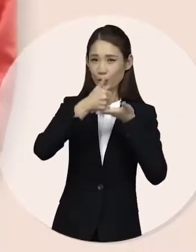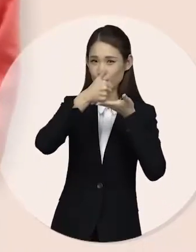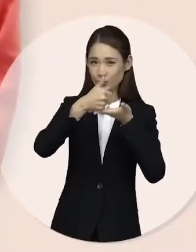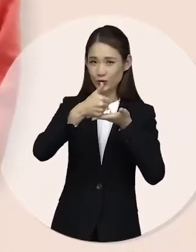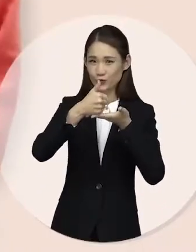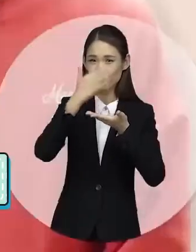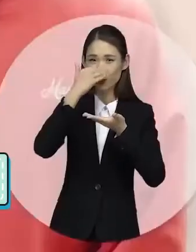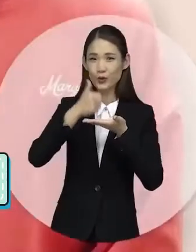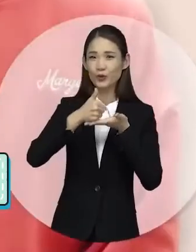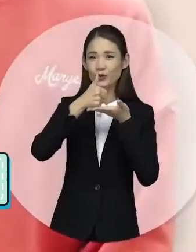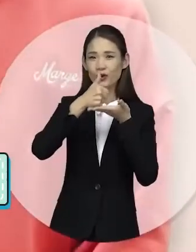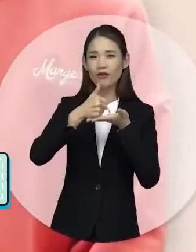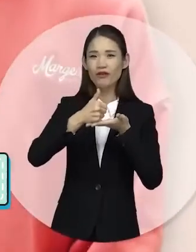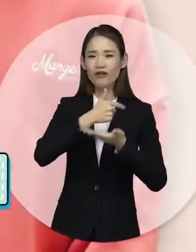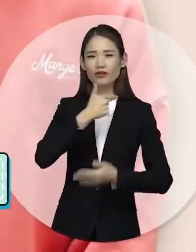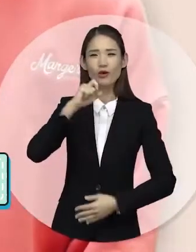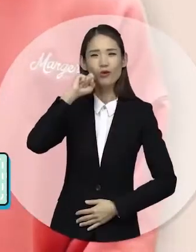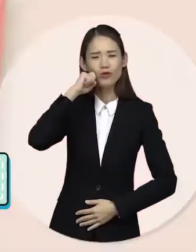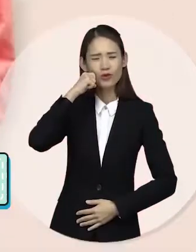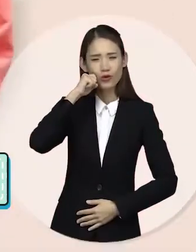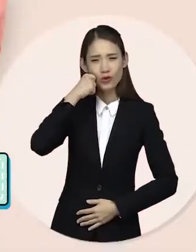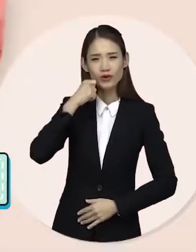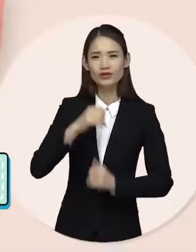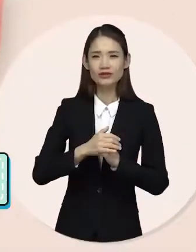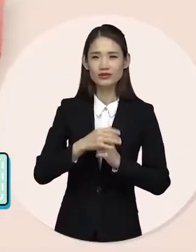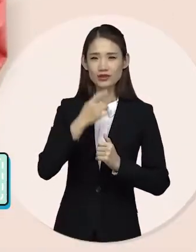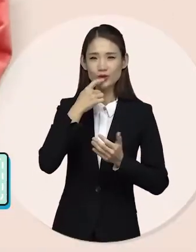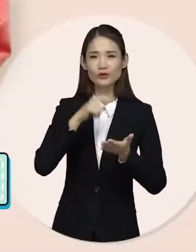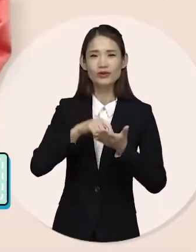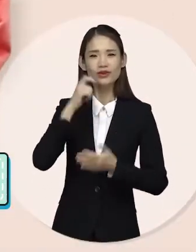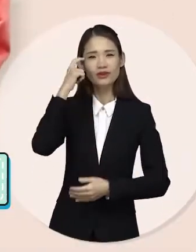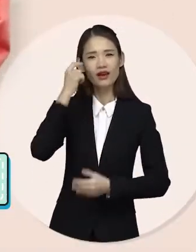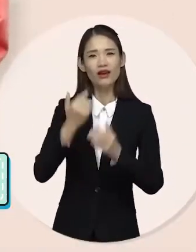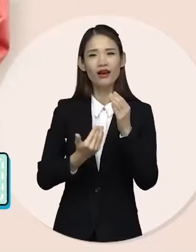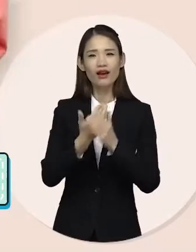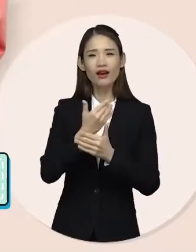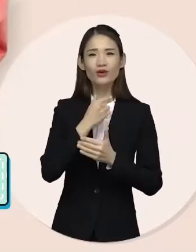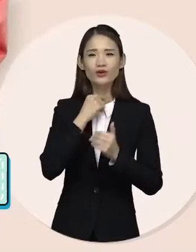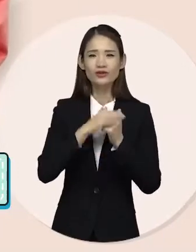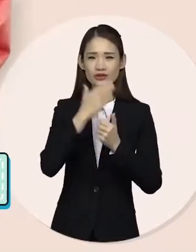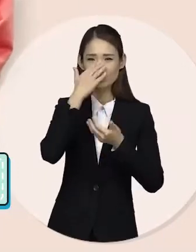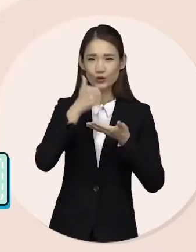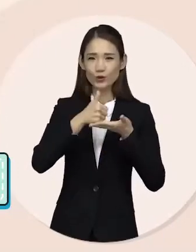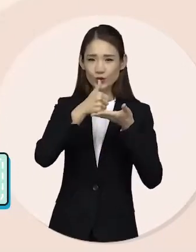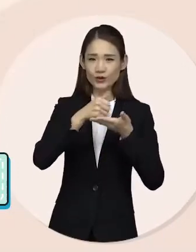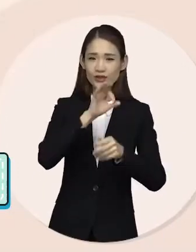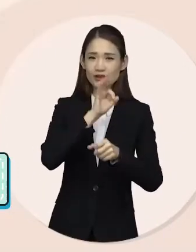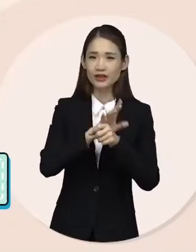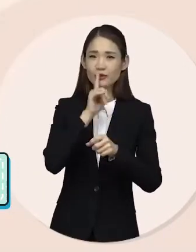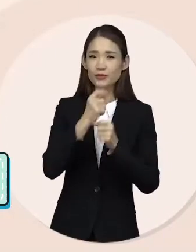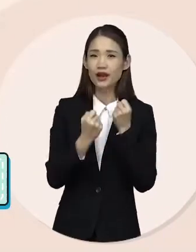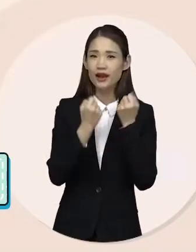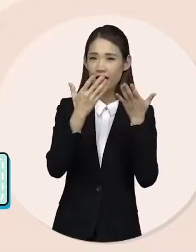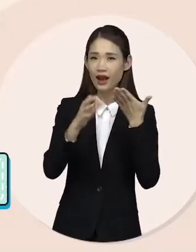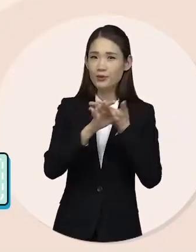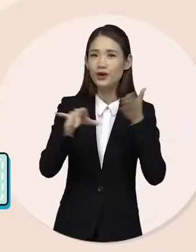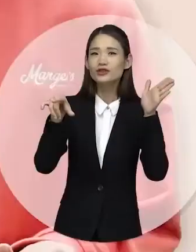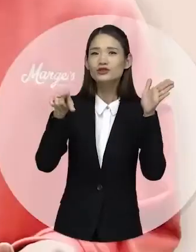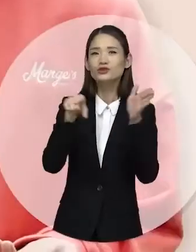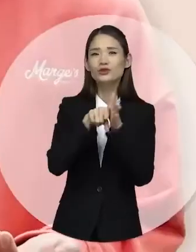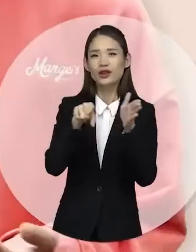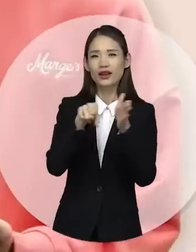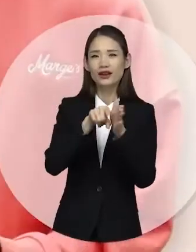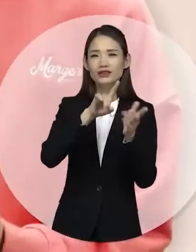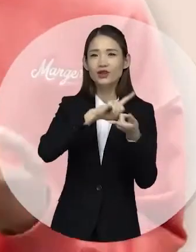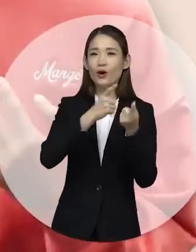존중 굉장히 어렵네요. 굉장히 어려운데 저는 쉽게 생각하고 싶어요. 존중이란 저는 간단히 말해서 신뢰라고